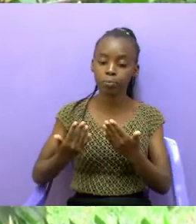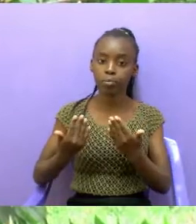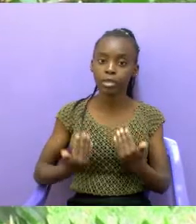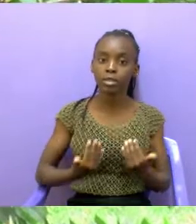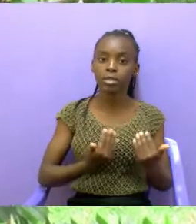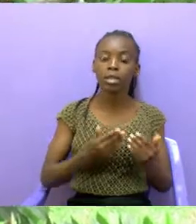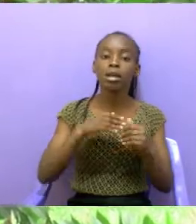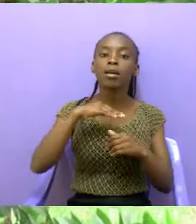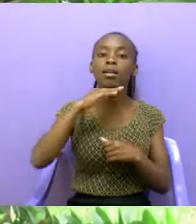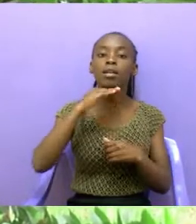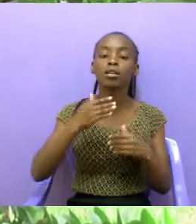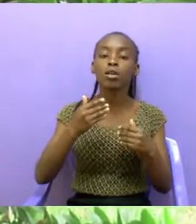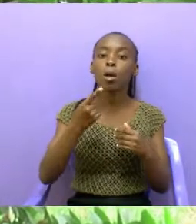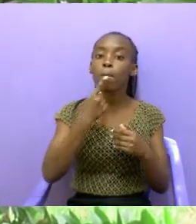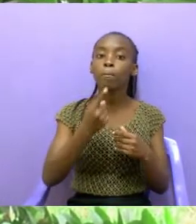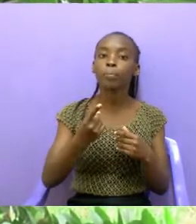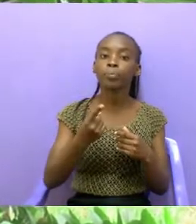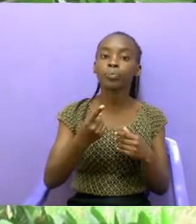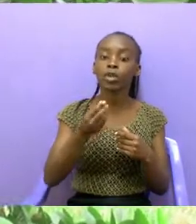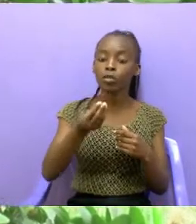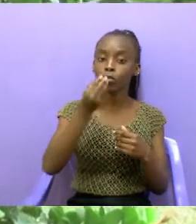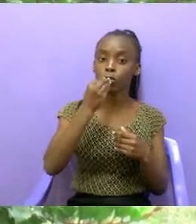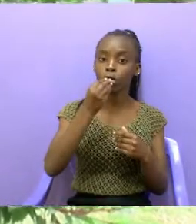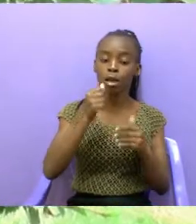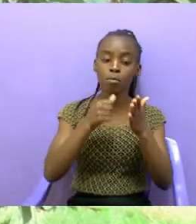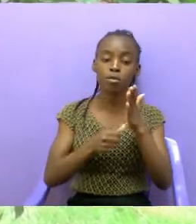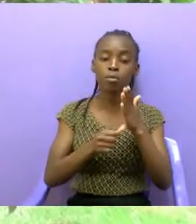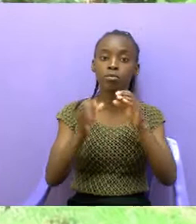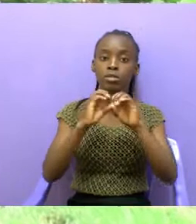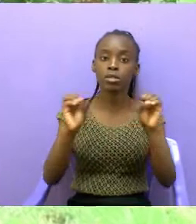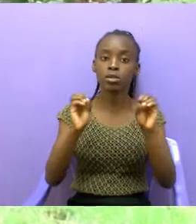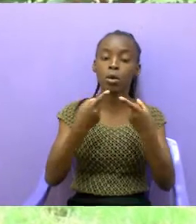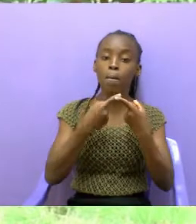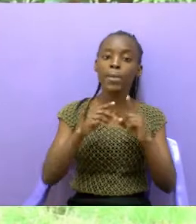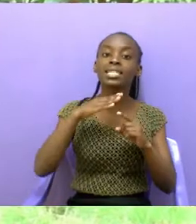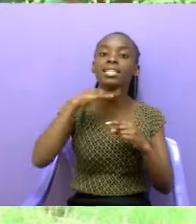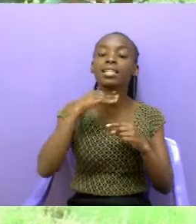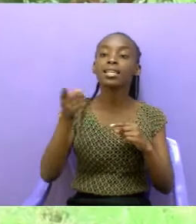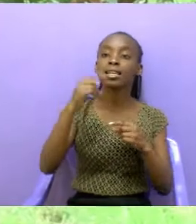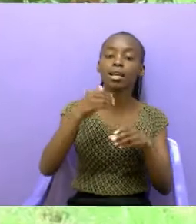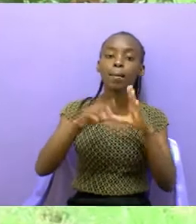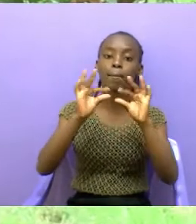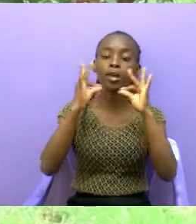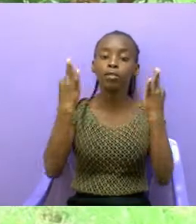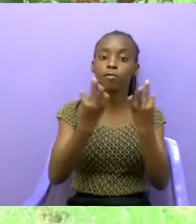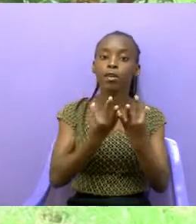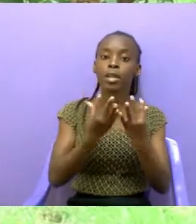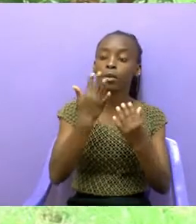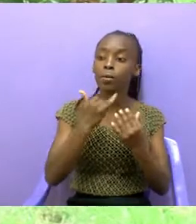Kwa hivyo chakula haikuwa shida, lakini mauti iliingia kwa ile familia kwa sababu walikuwa in a wrong